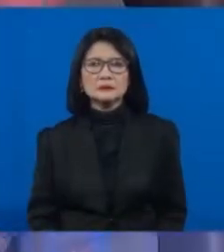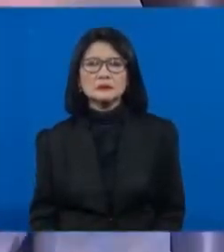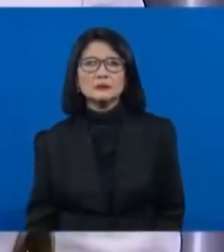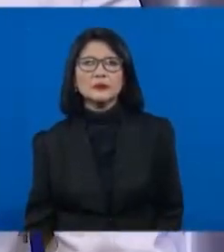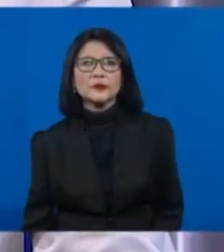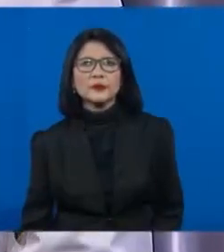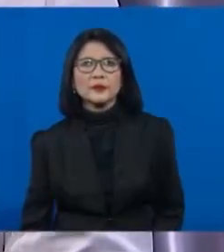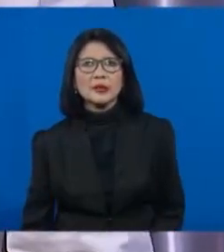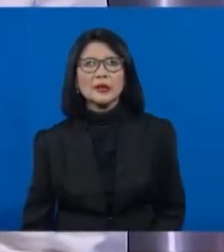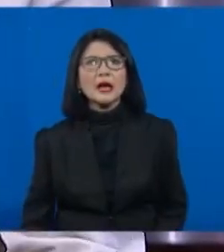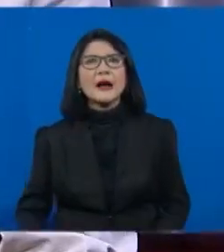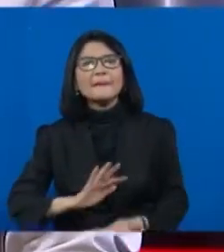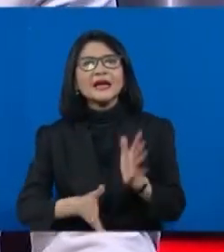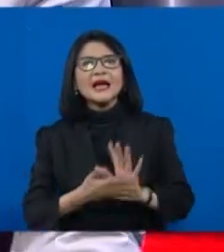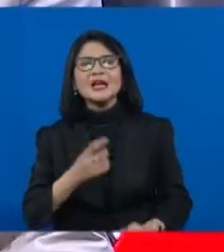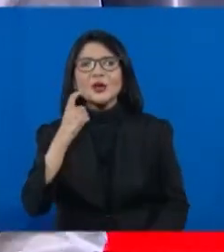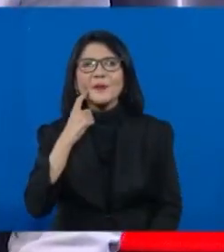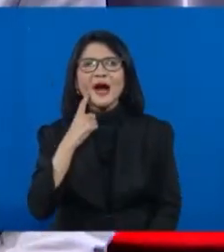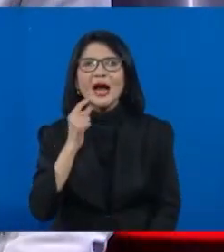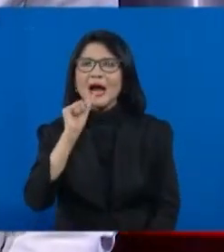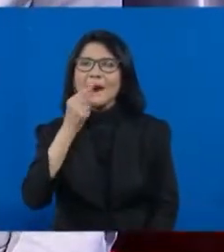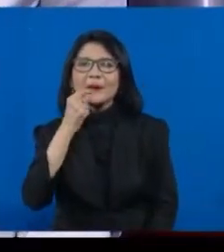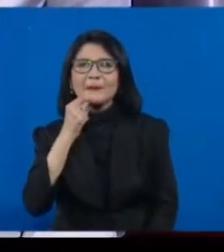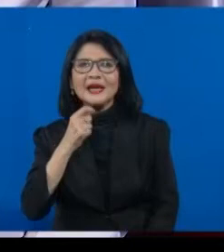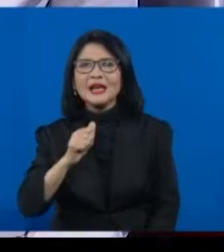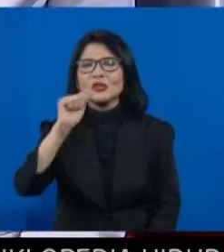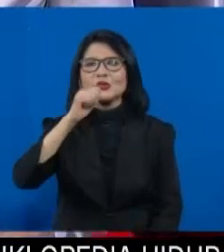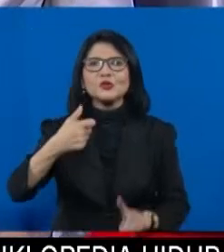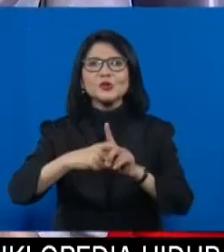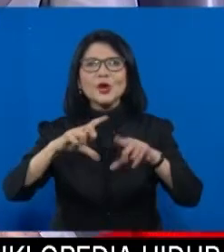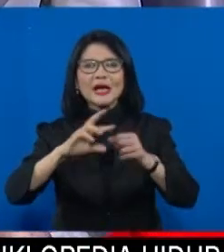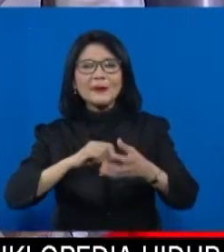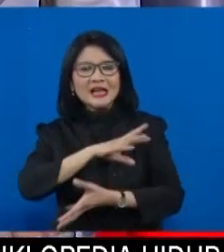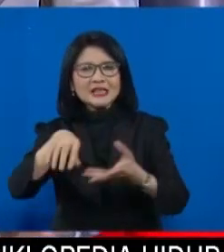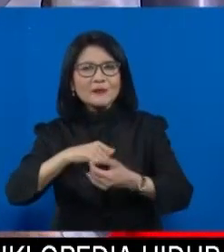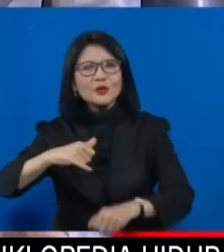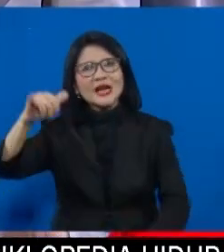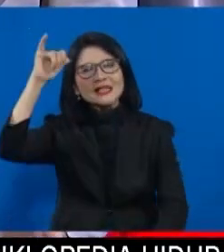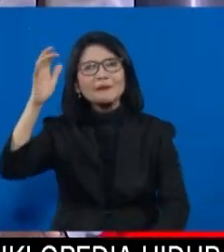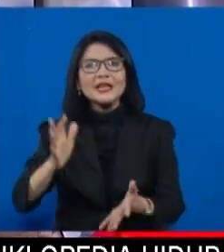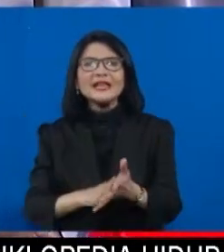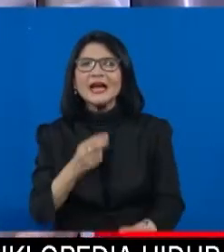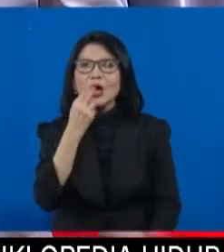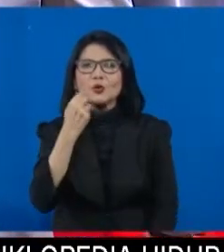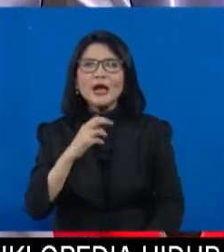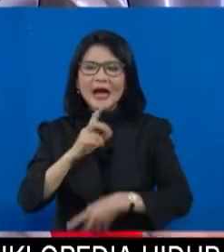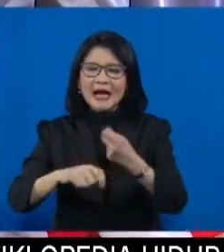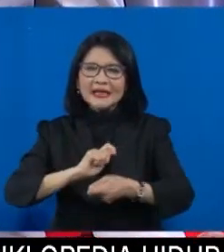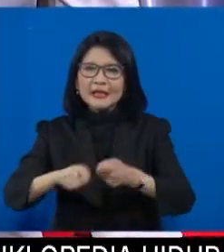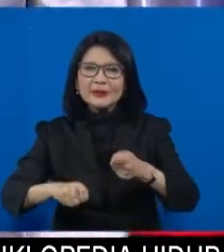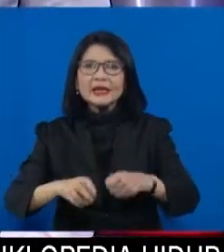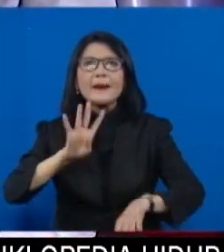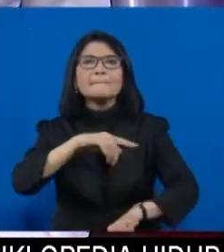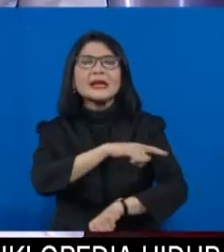Pernahkah Anda mencicipi permen susu karamel? Si manis legit ini terbuat dari campuran susu sapi dan gula yang diolah selama 4